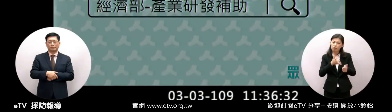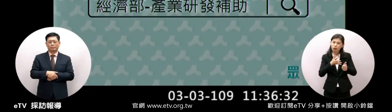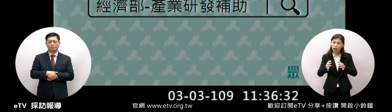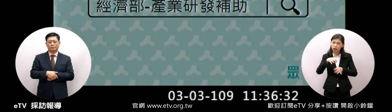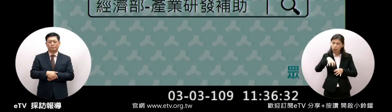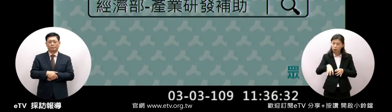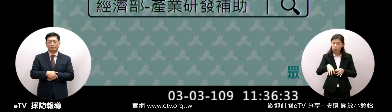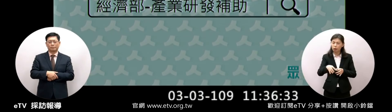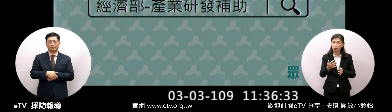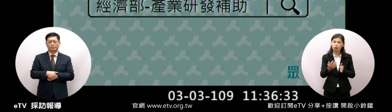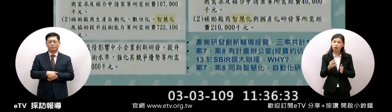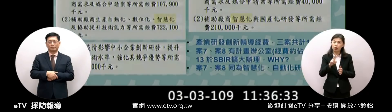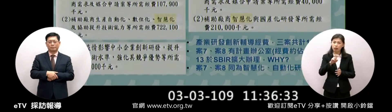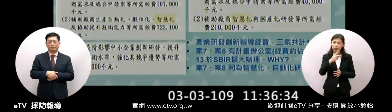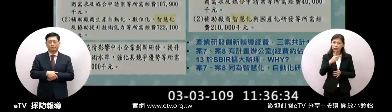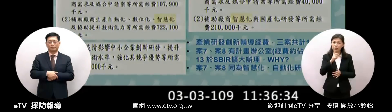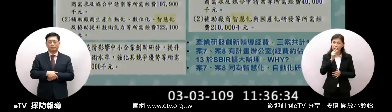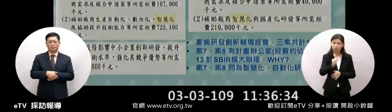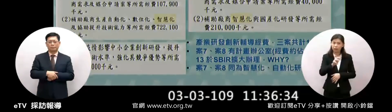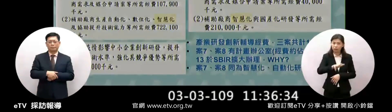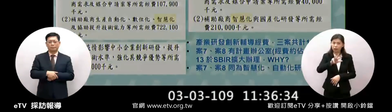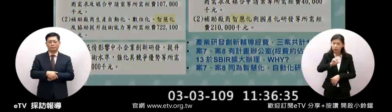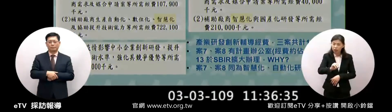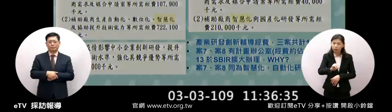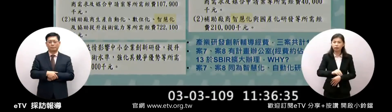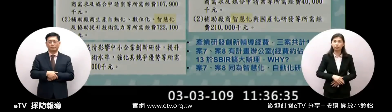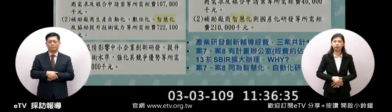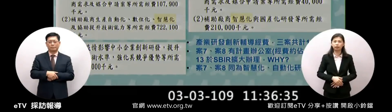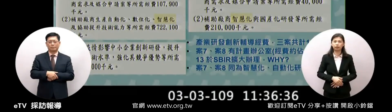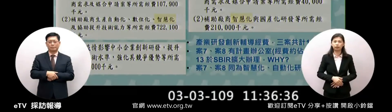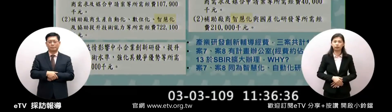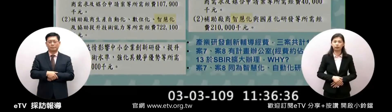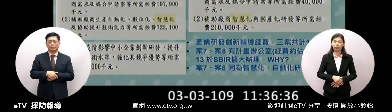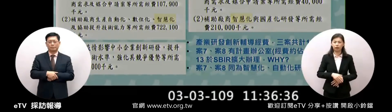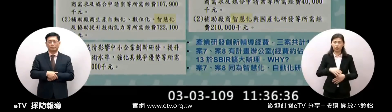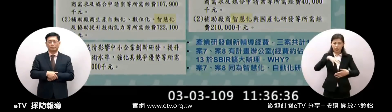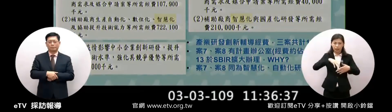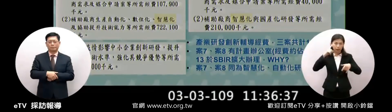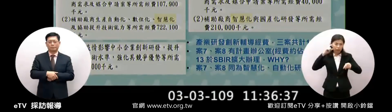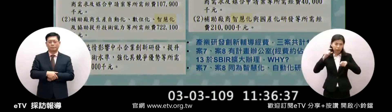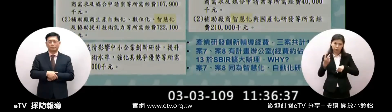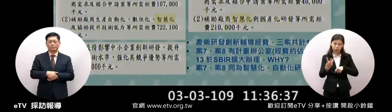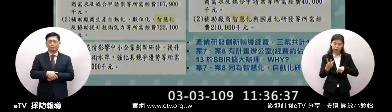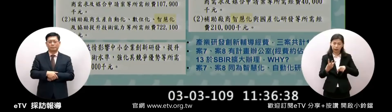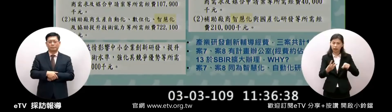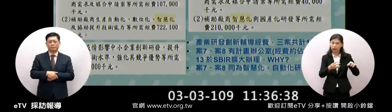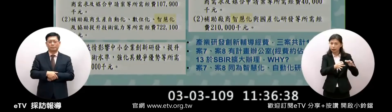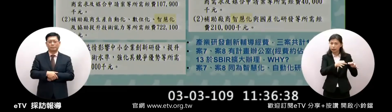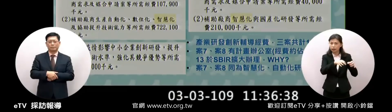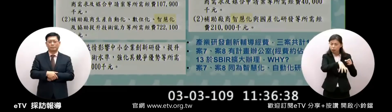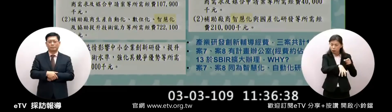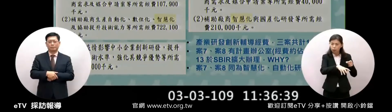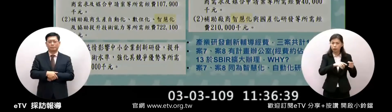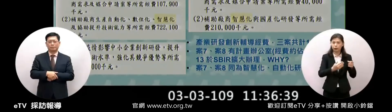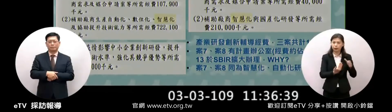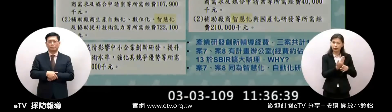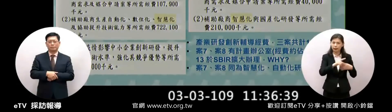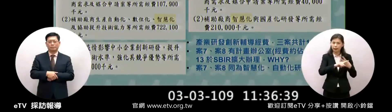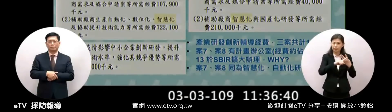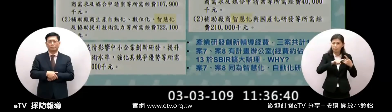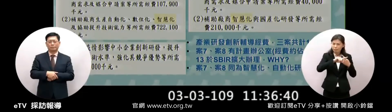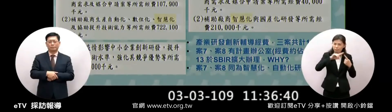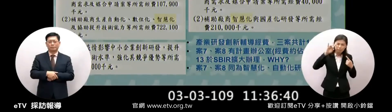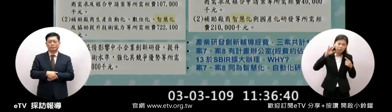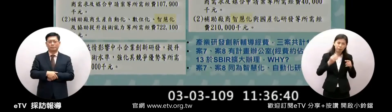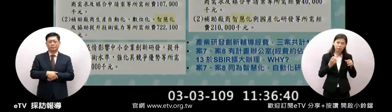个21亿8千万，下一页。我们可以看到，这里面有三个案子跟这个经济部的产业研发创新有关，但是呢，